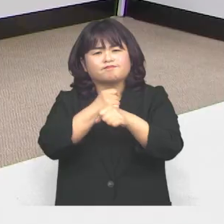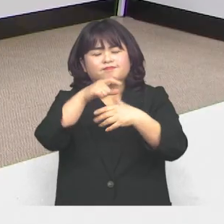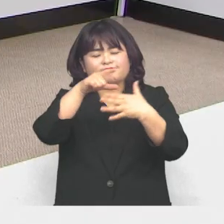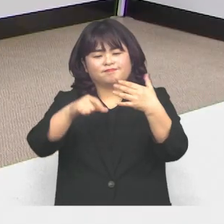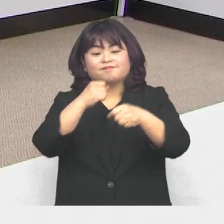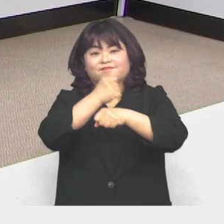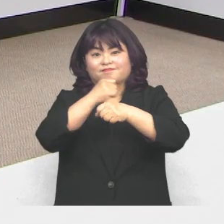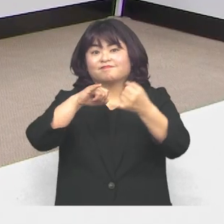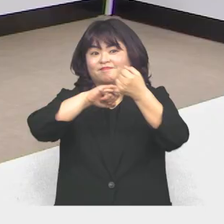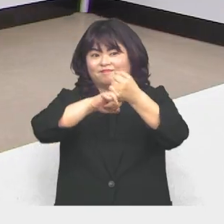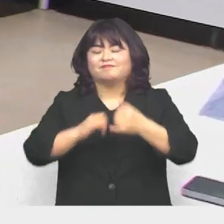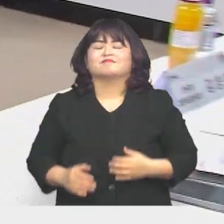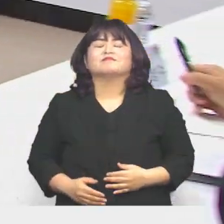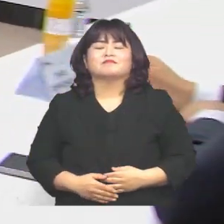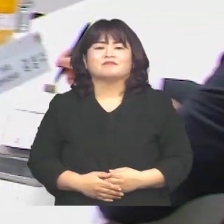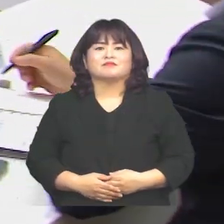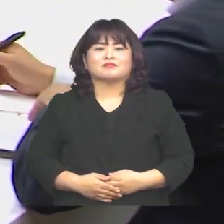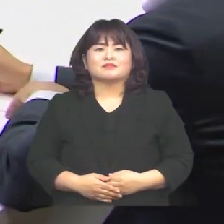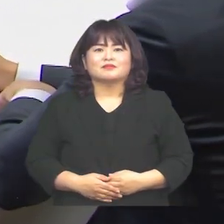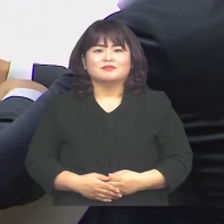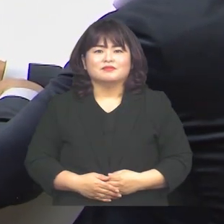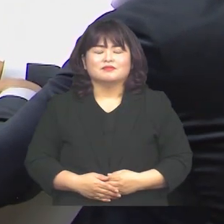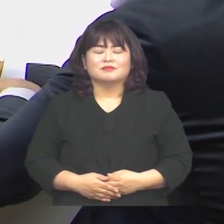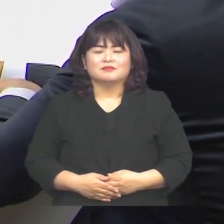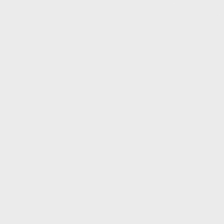프로그램을 만들어가겠다고 말했습니다.